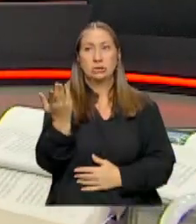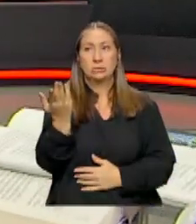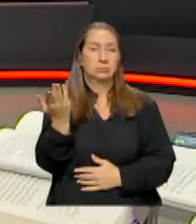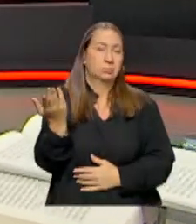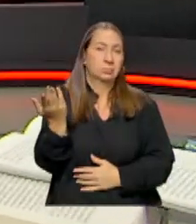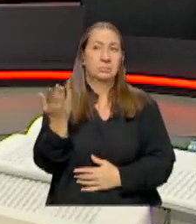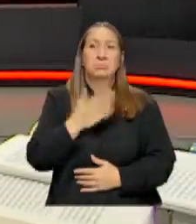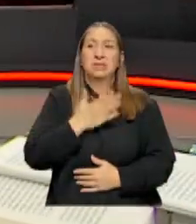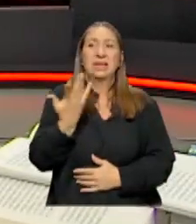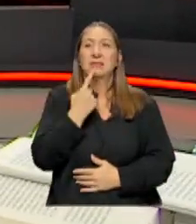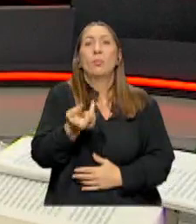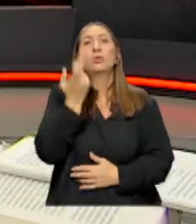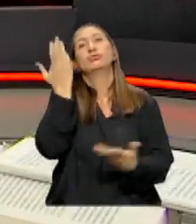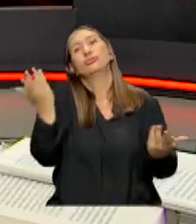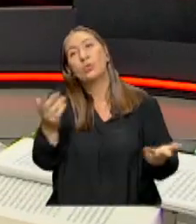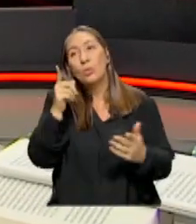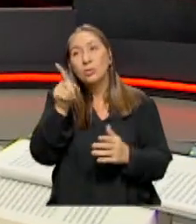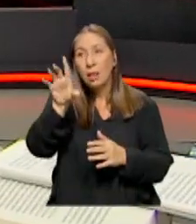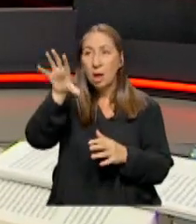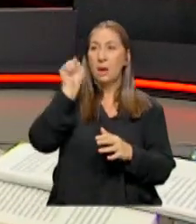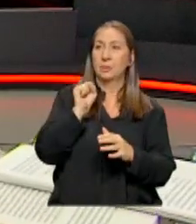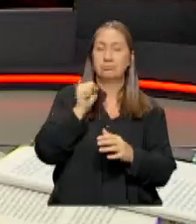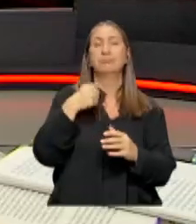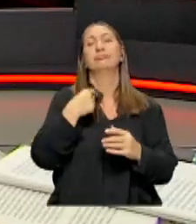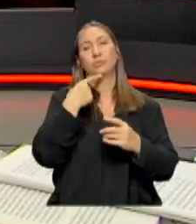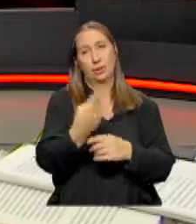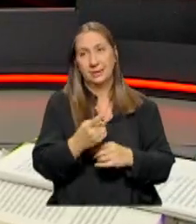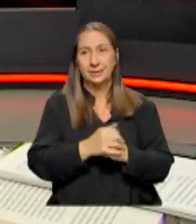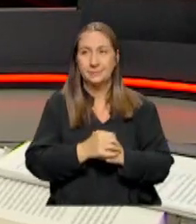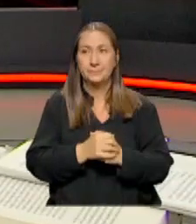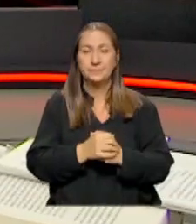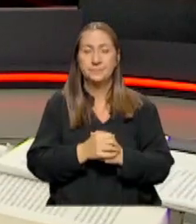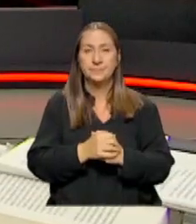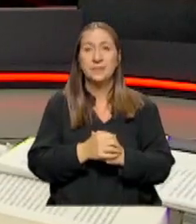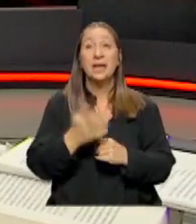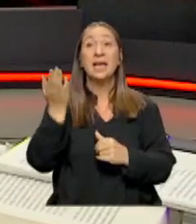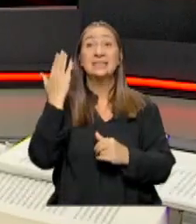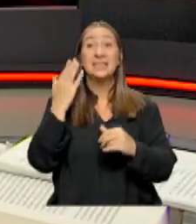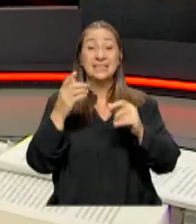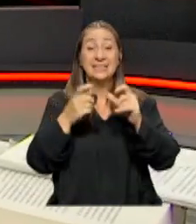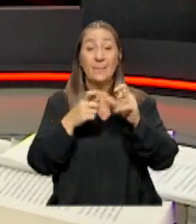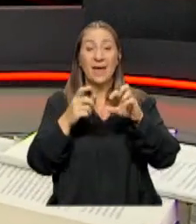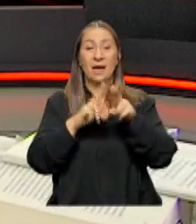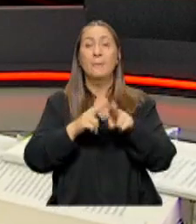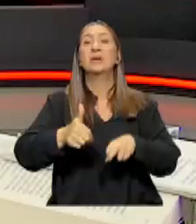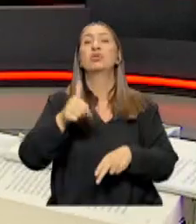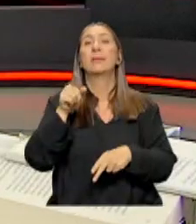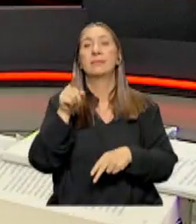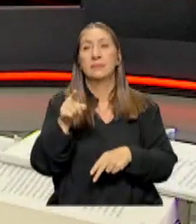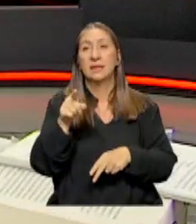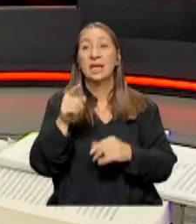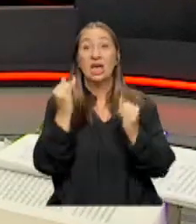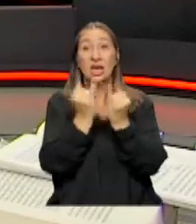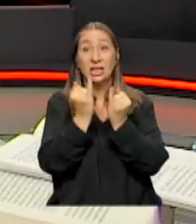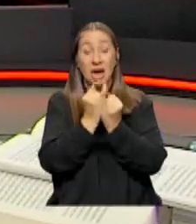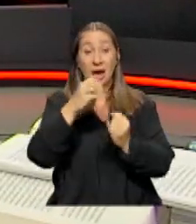Yani biz ne desek boşu buradan yola çıkarak söyledik. Eski SPK başkanı,